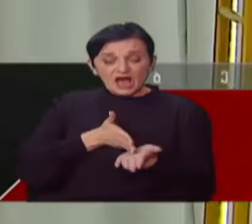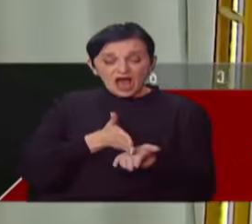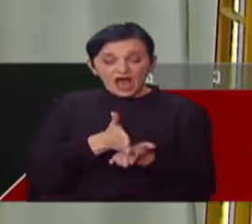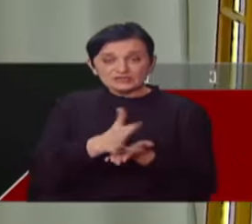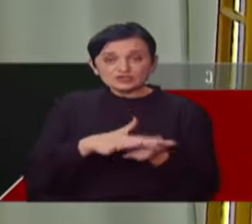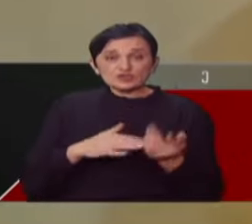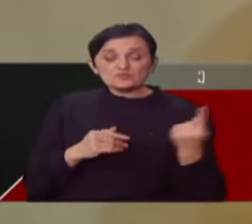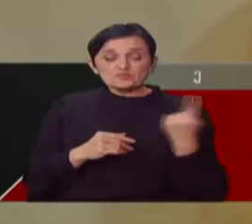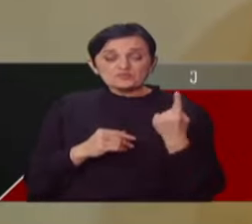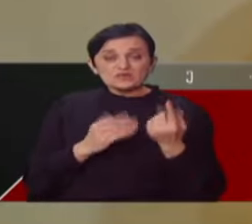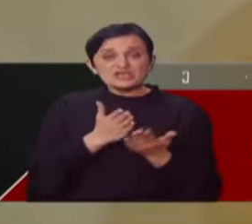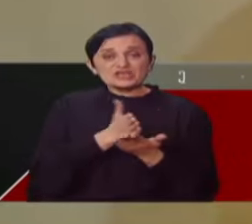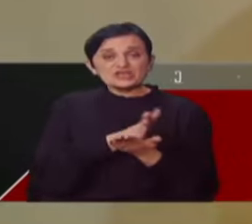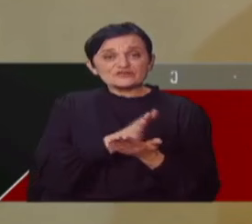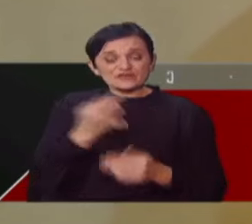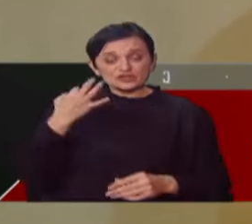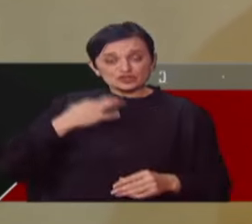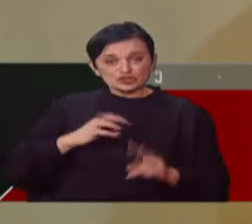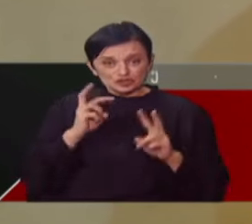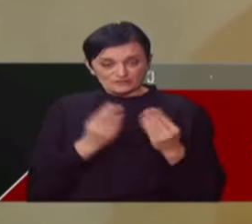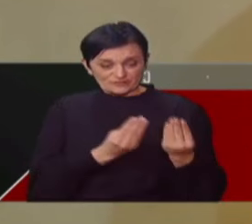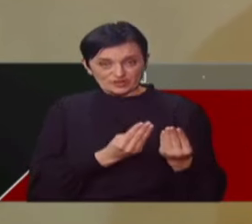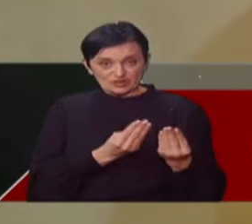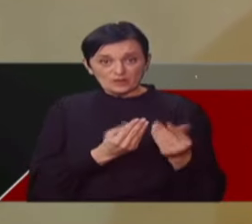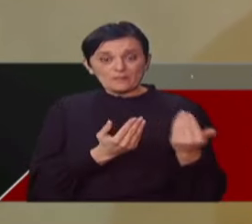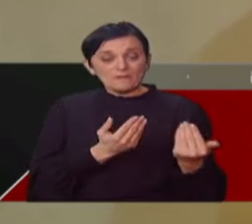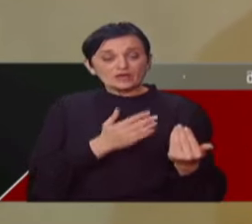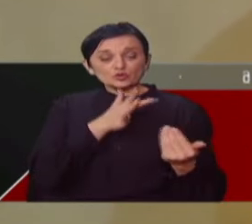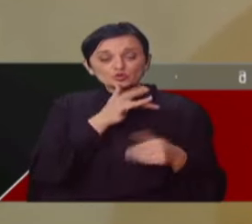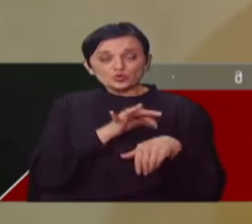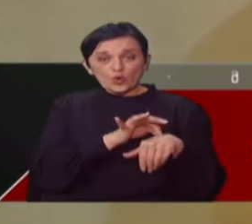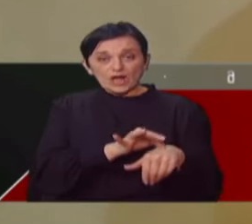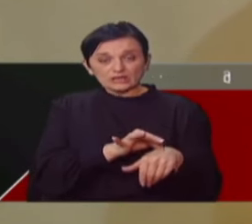გაგრძელება. Პირველი ნაწილი მიუძღვენით შვილებს და მათთან ვერ გატარებულ დროს.